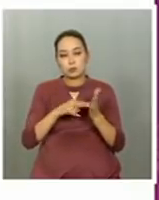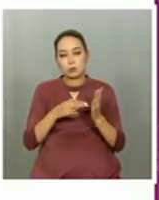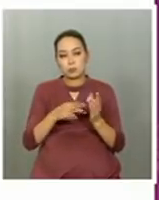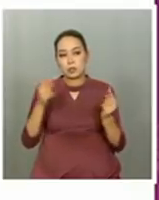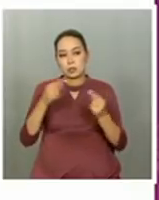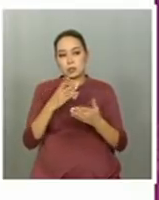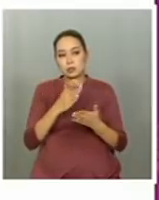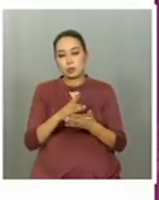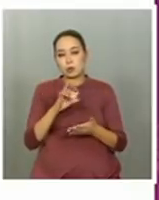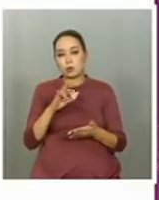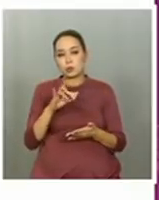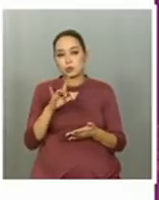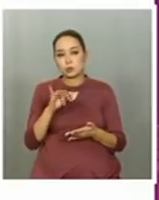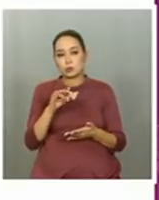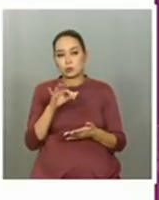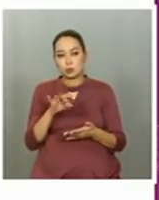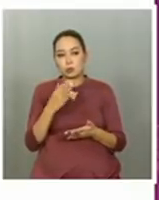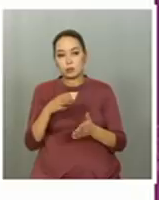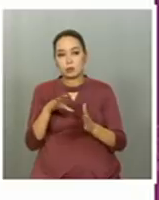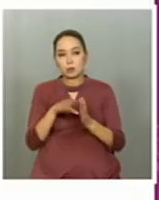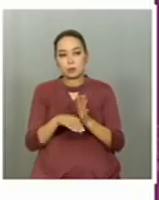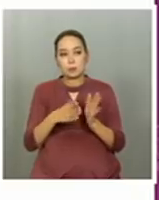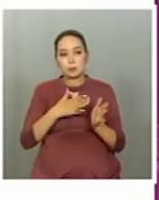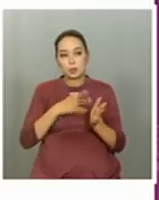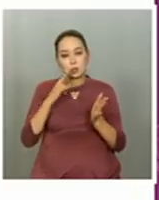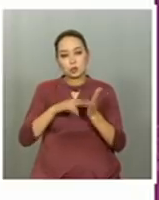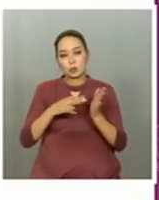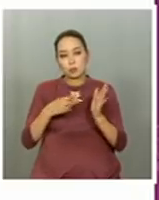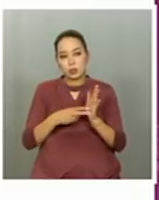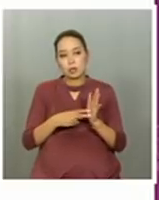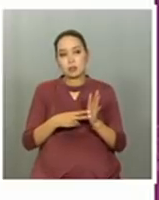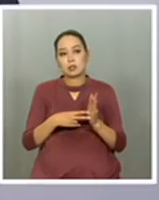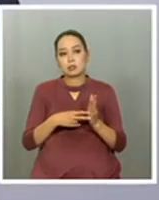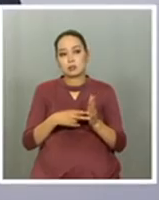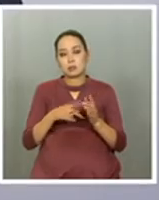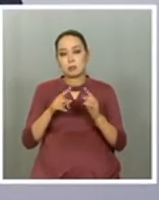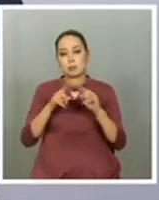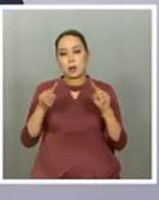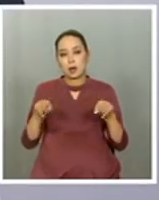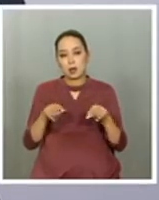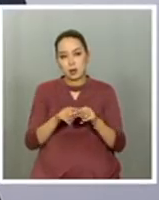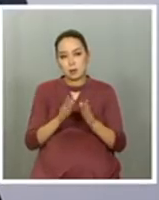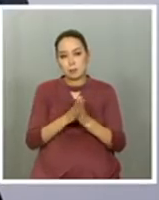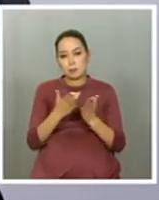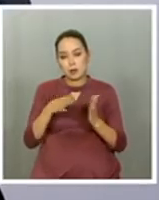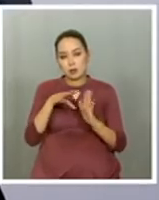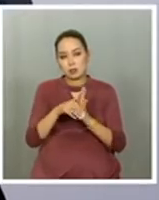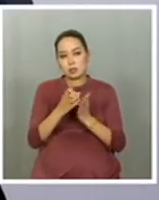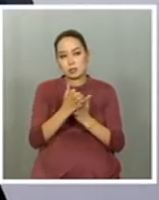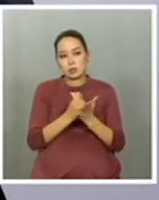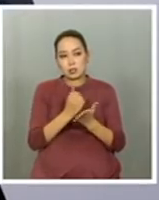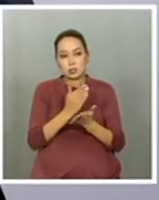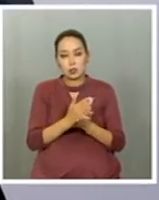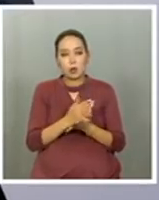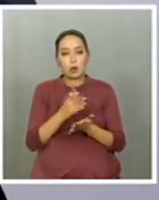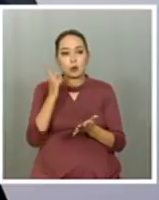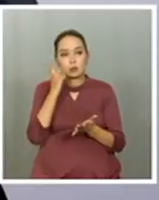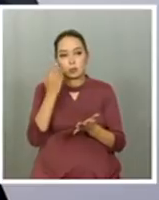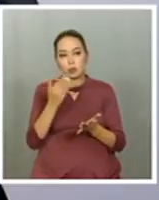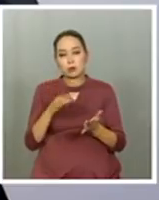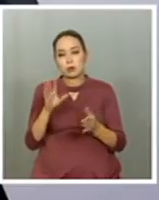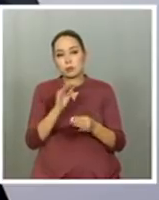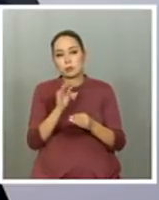құралған жобалар менің жобаларым папкасында сақталады. Мобильді қосымшаларды әзірлеу екі кезеңнен